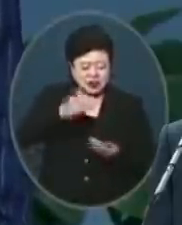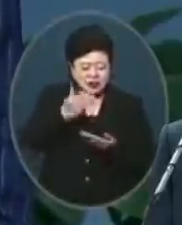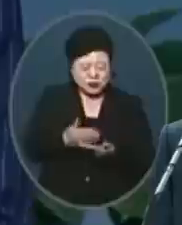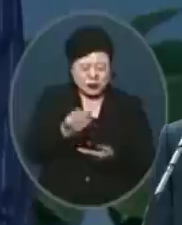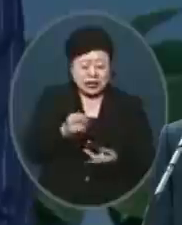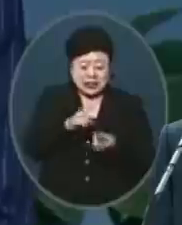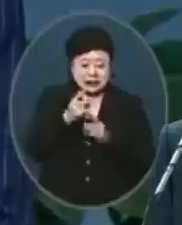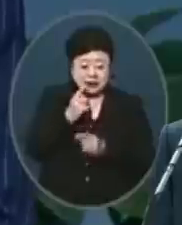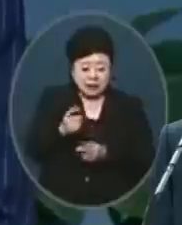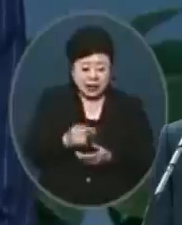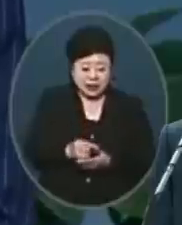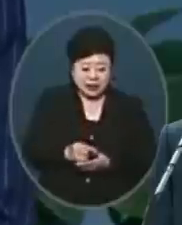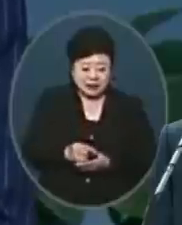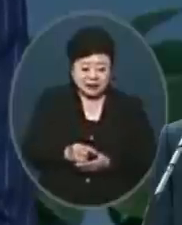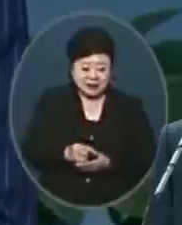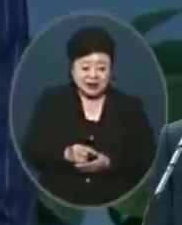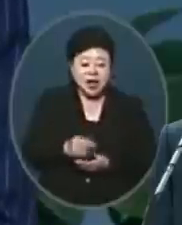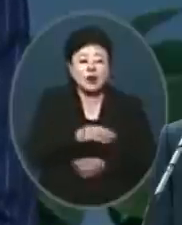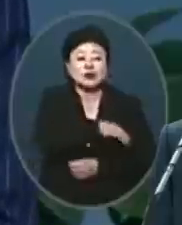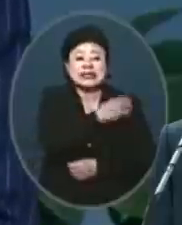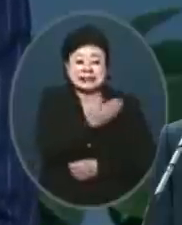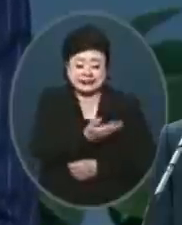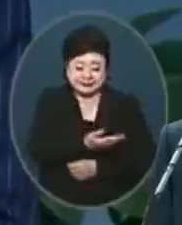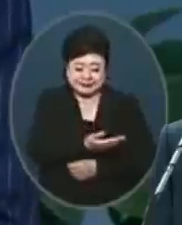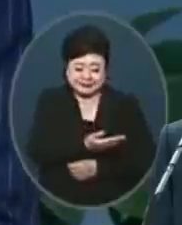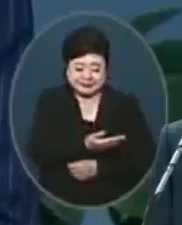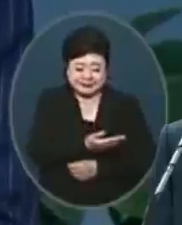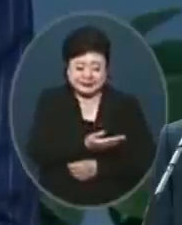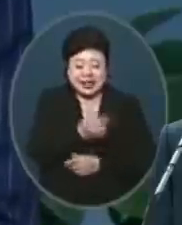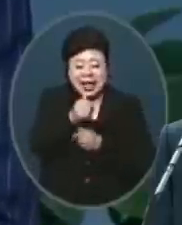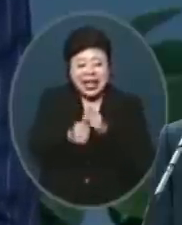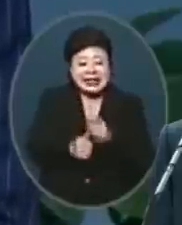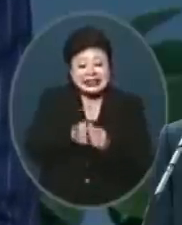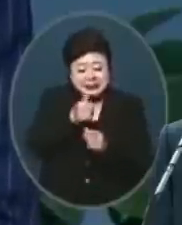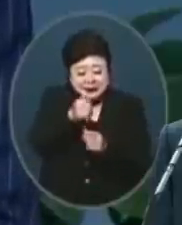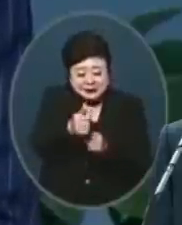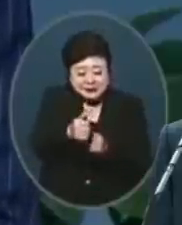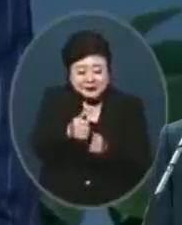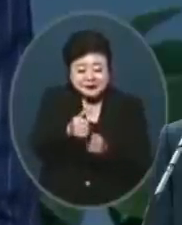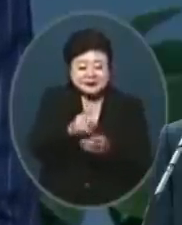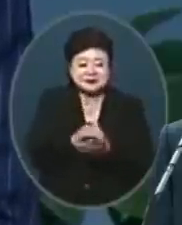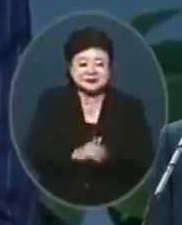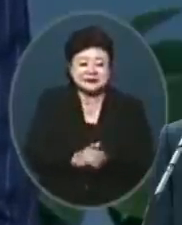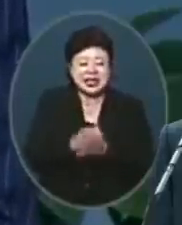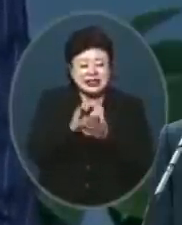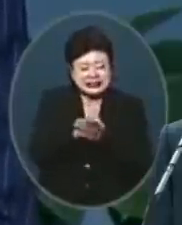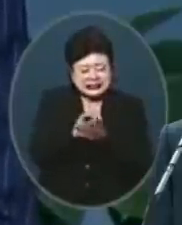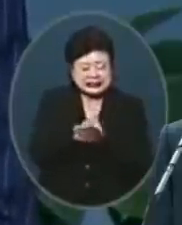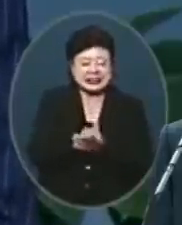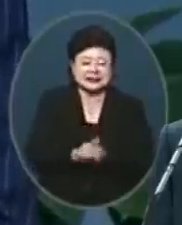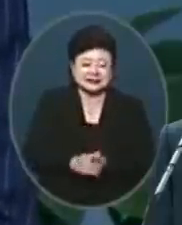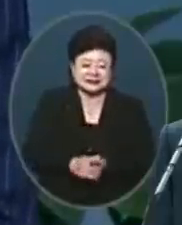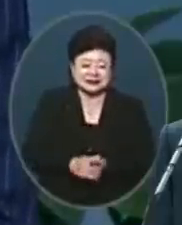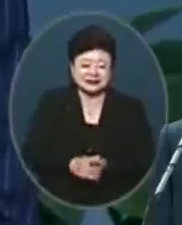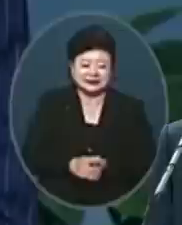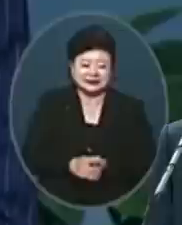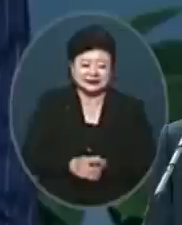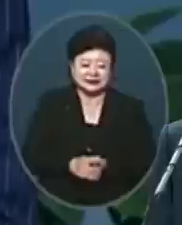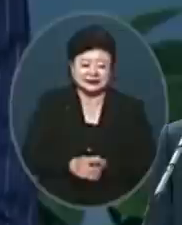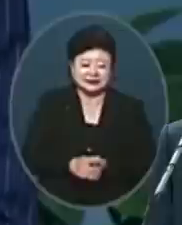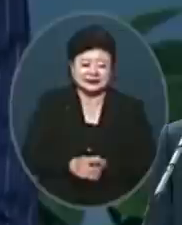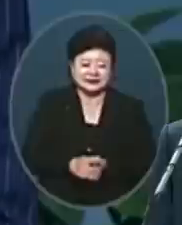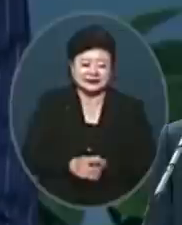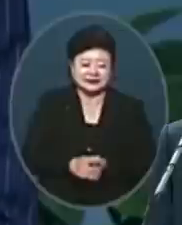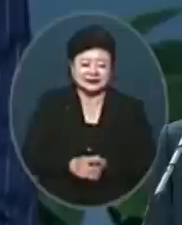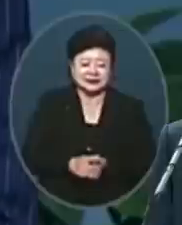그래 하루는 제가 권사님 하나님과 친하게 된 걸 비결을